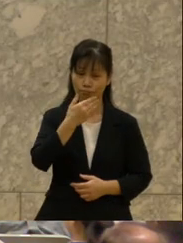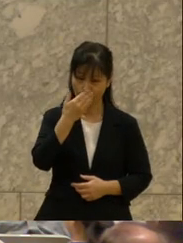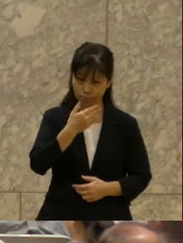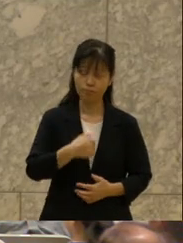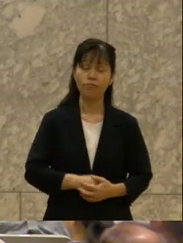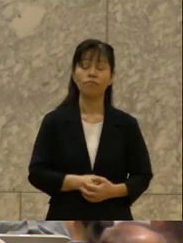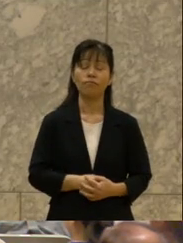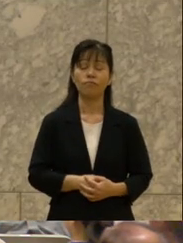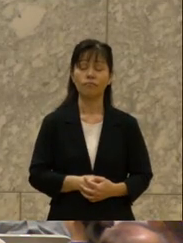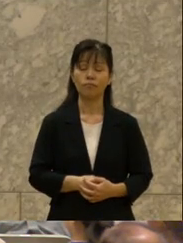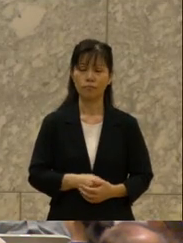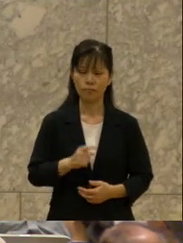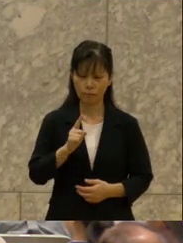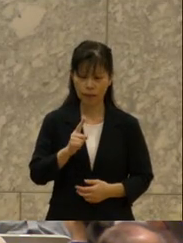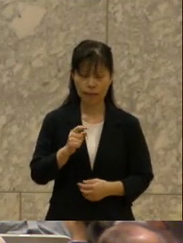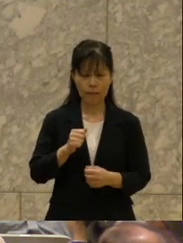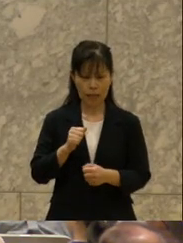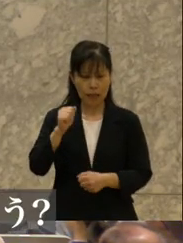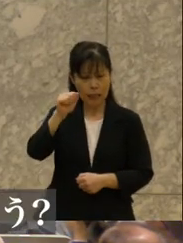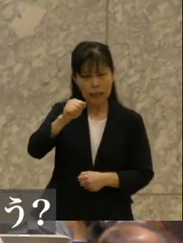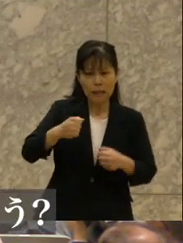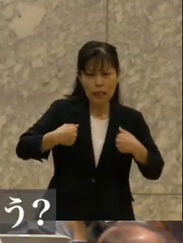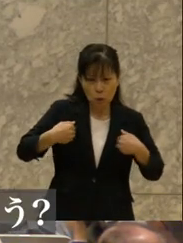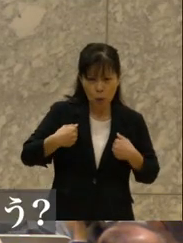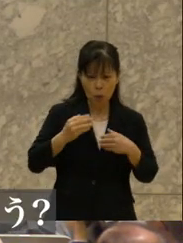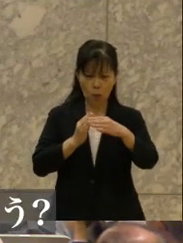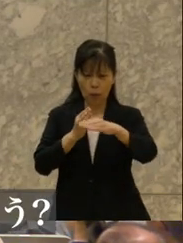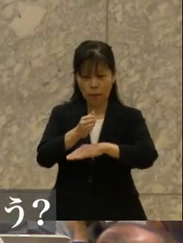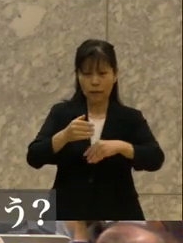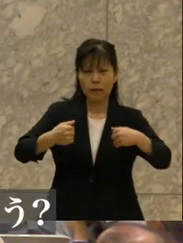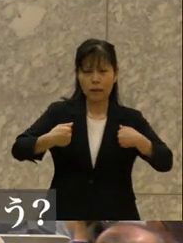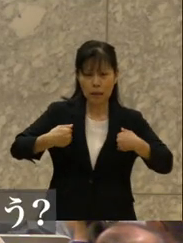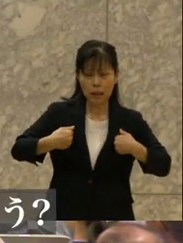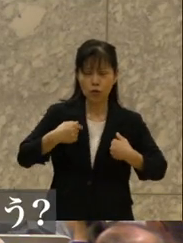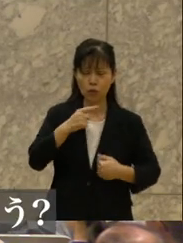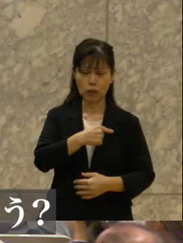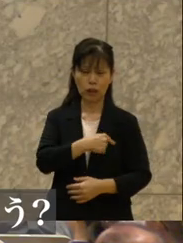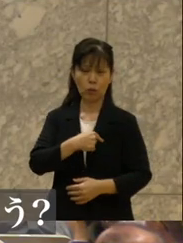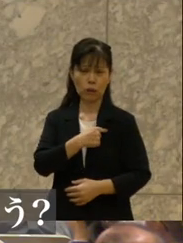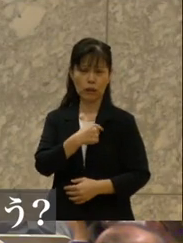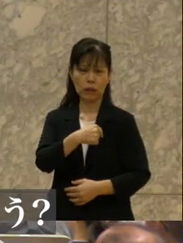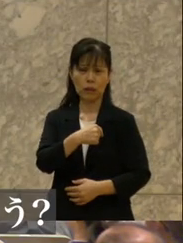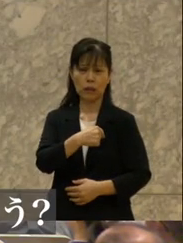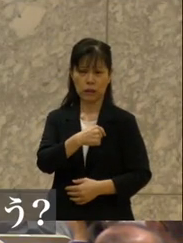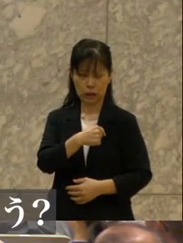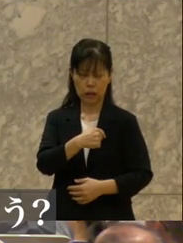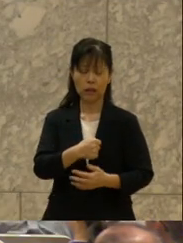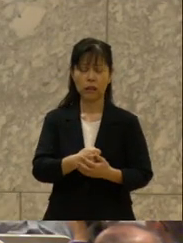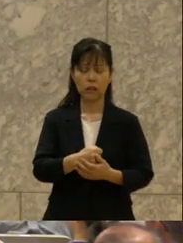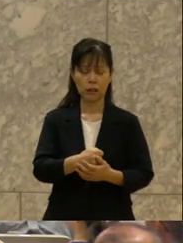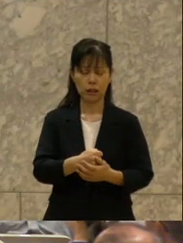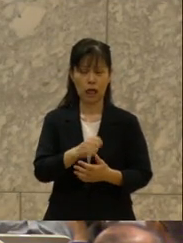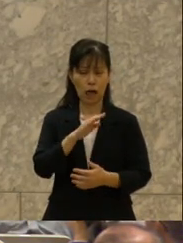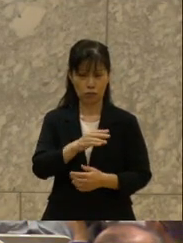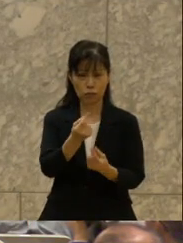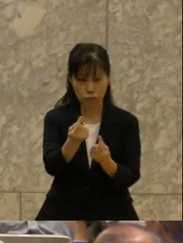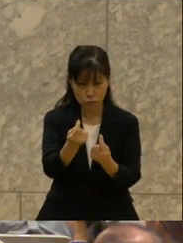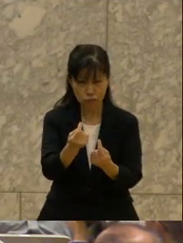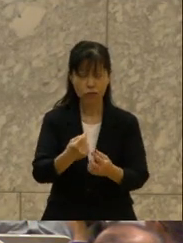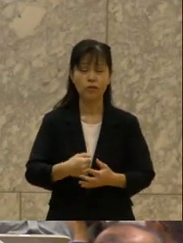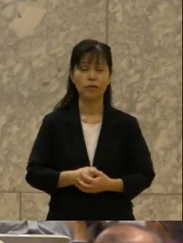あのどうしても勝たなければならない超えなければならないっていう思いがやっぱりどうしてもやっぱり来ますでしょ